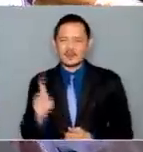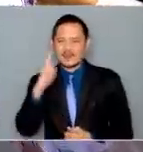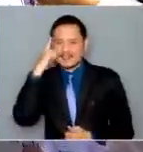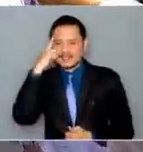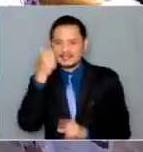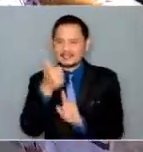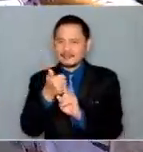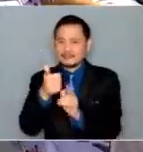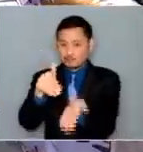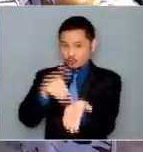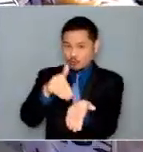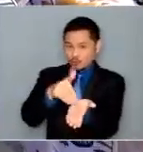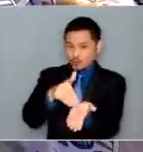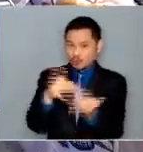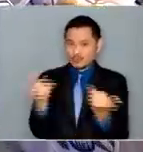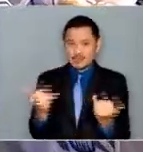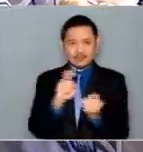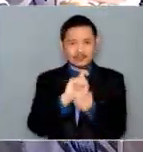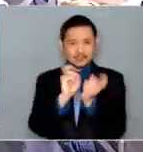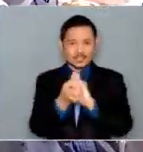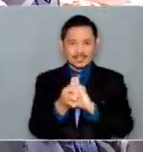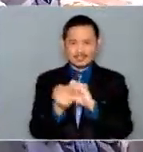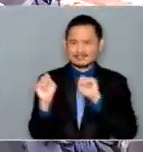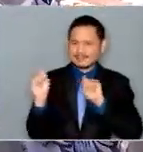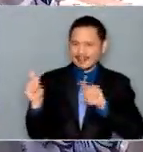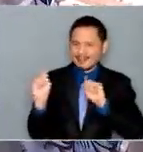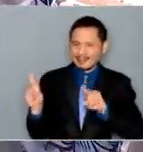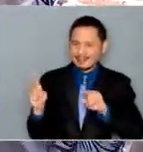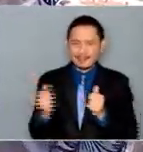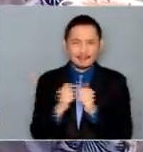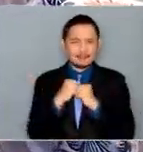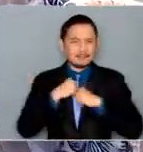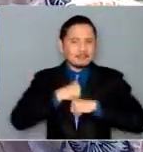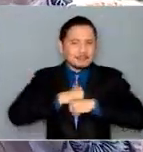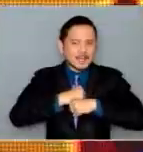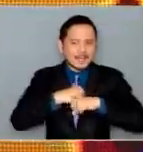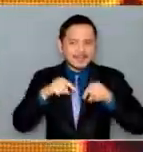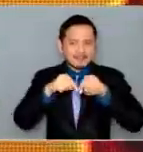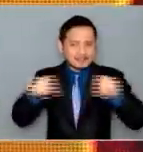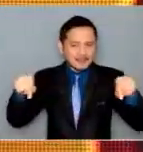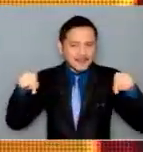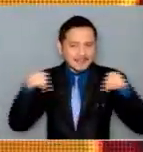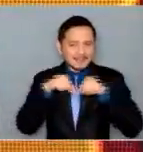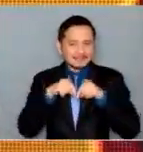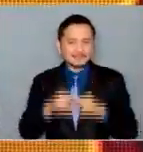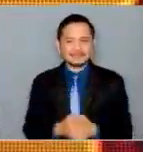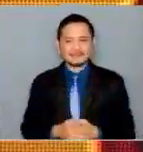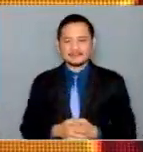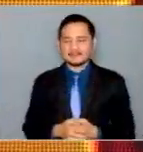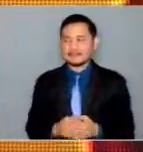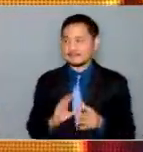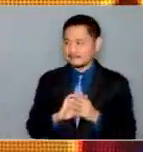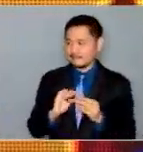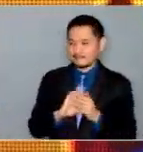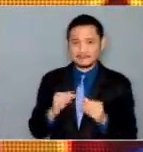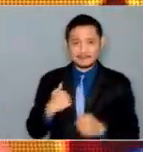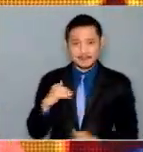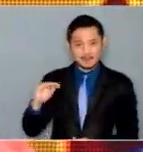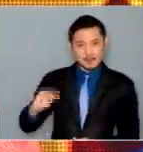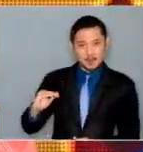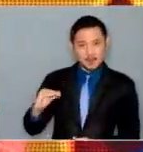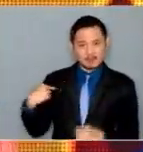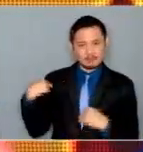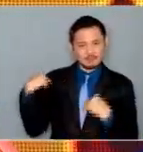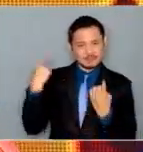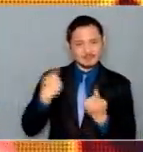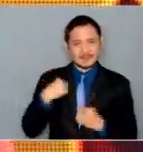doctor, eto, mag-weave tayo, gumawa tayo ng placemat. Actually, nung ever since bata po ako, very creative na ako. Tapos, hindi